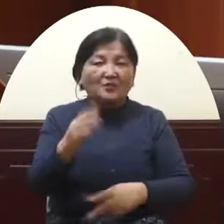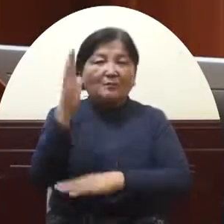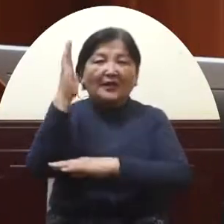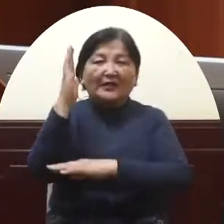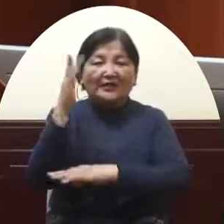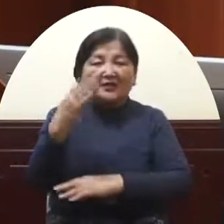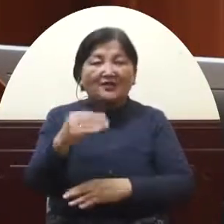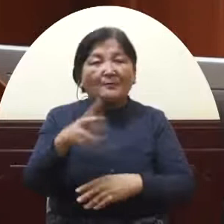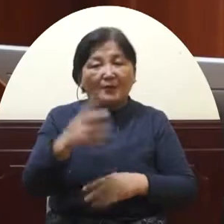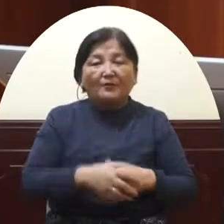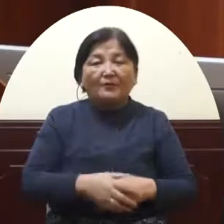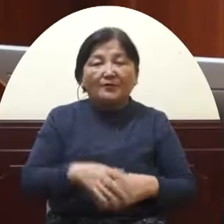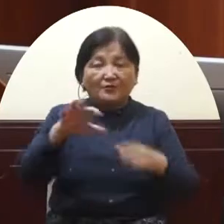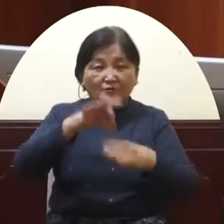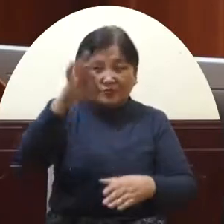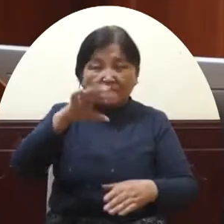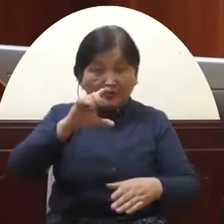хууль чинь сонгогчийн эрхийг хамгаалах гэж